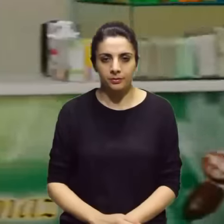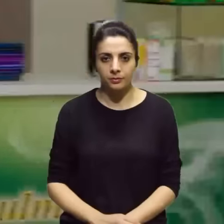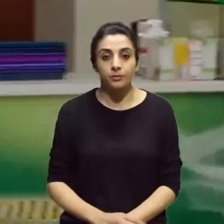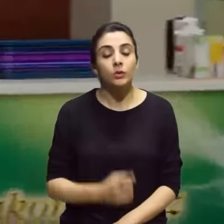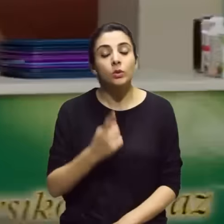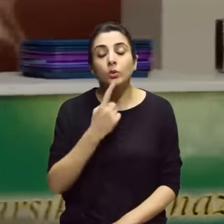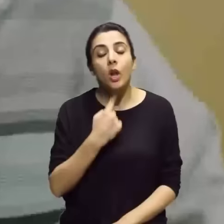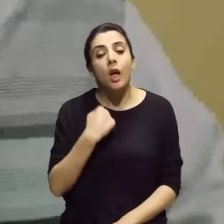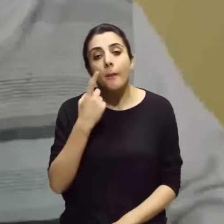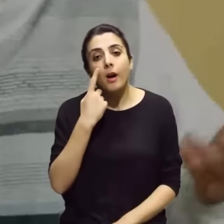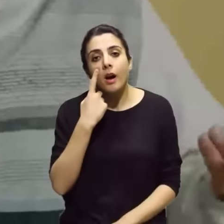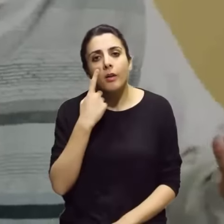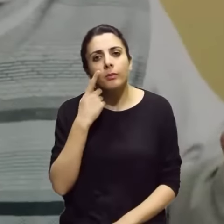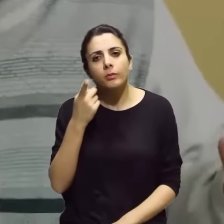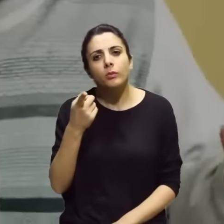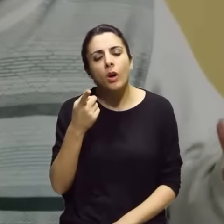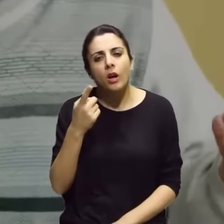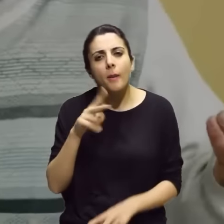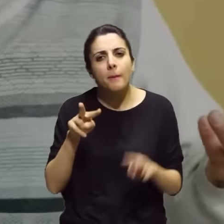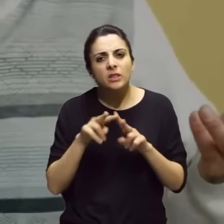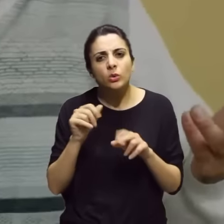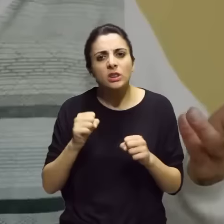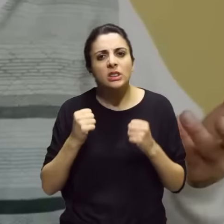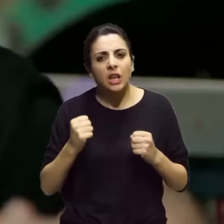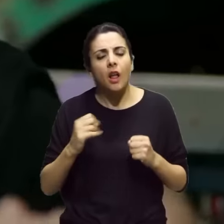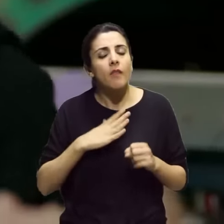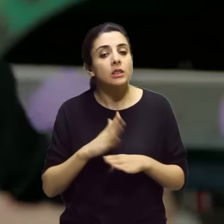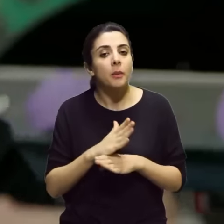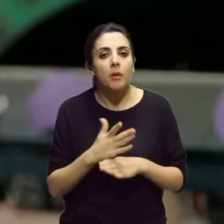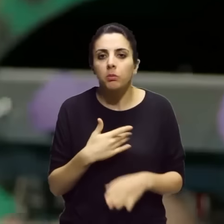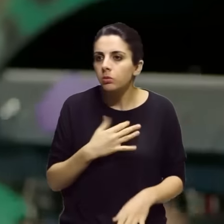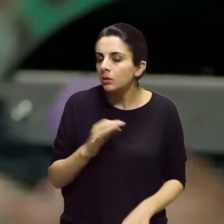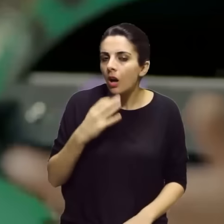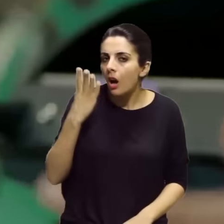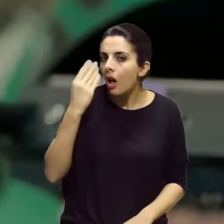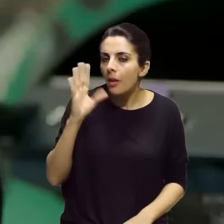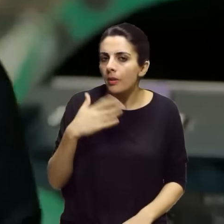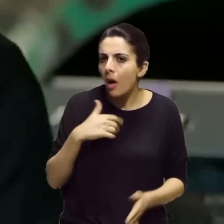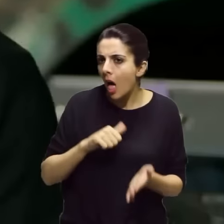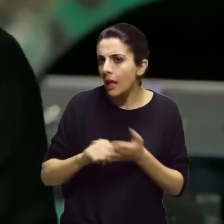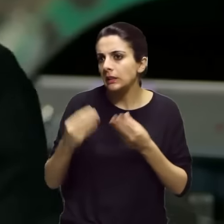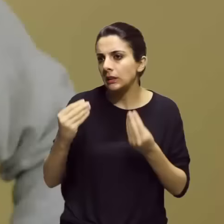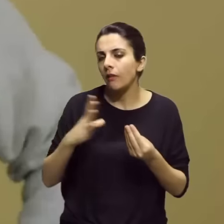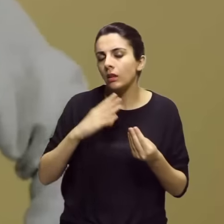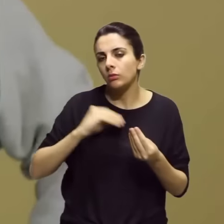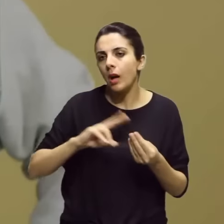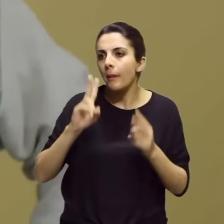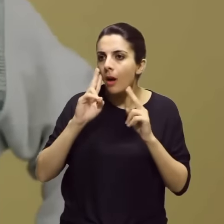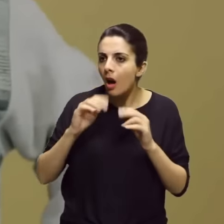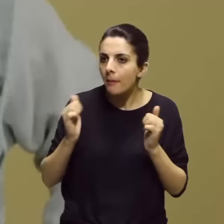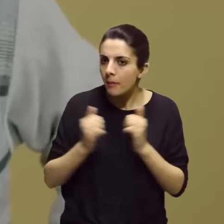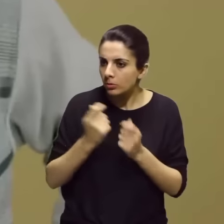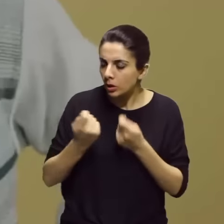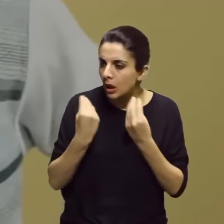Söyle bakalım Edipcan. Bu Mısırcan birader niye bu kadar gergin, niye bu kadar kızgın böyle? Vallahi abi ben de hiçbir şey anlamadım ki abi. Her şey yolundaydı. Gayet de güzel götürdük abi